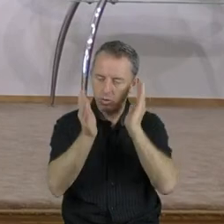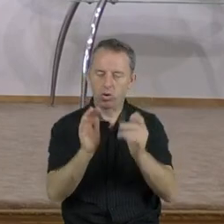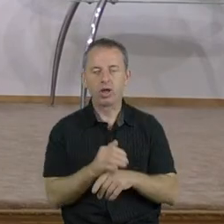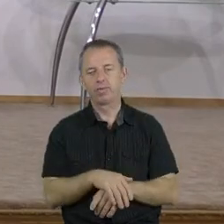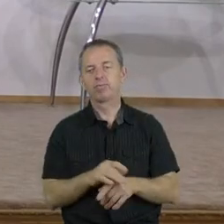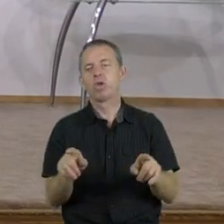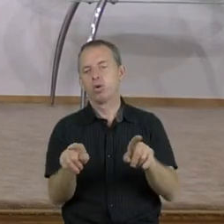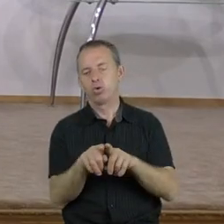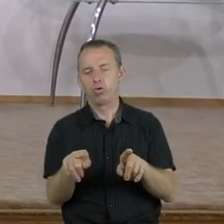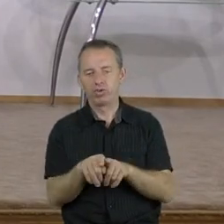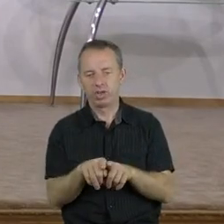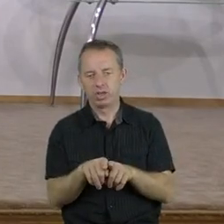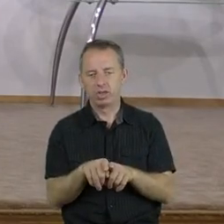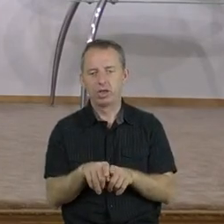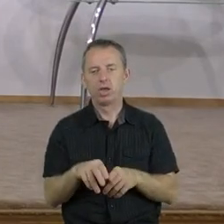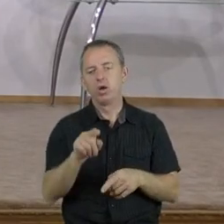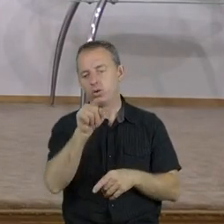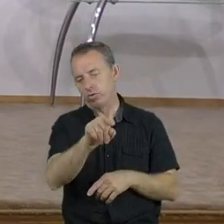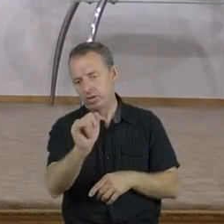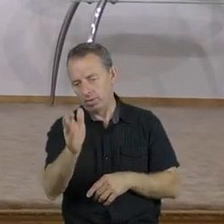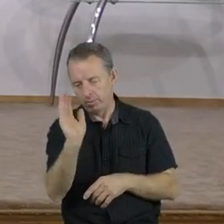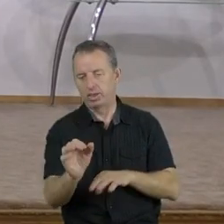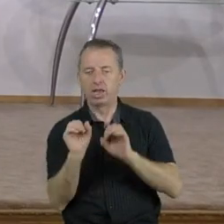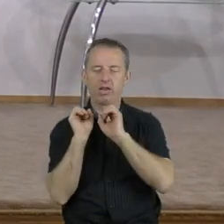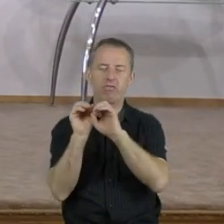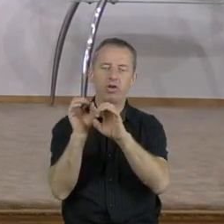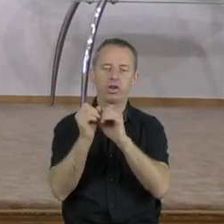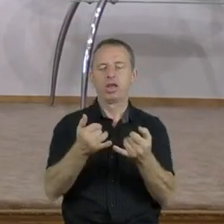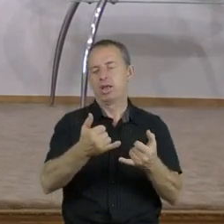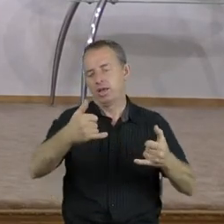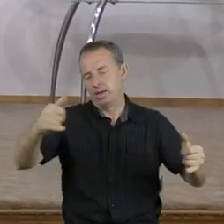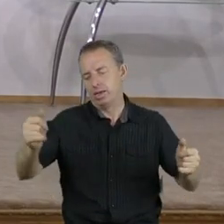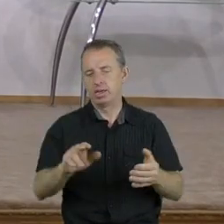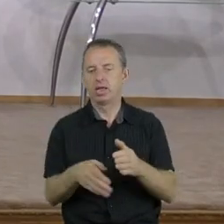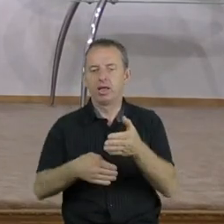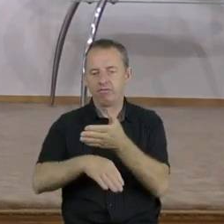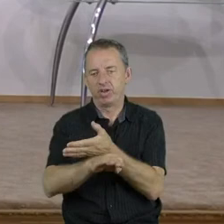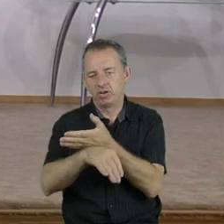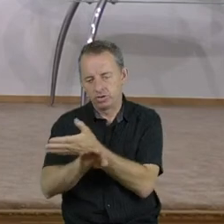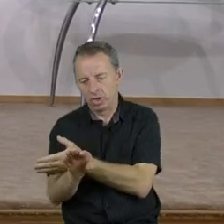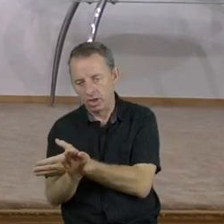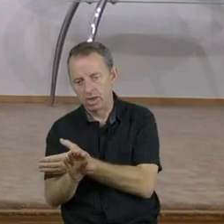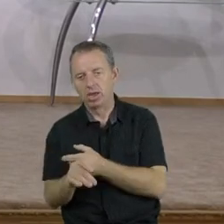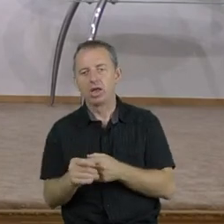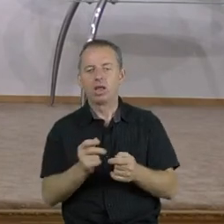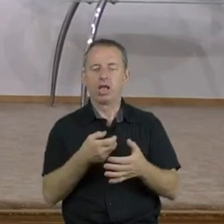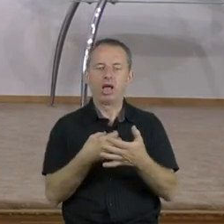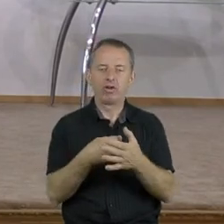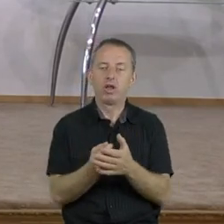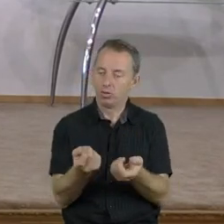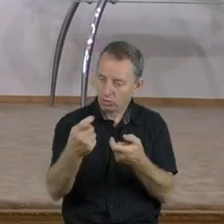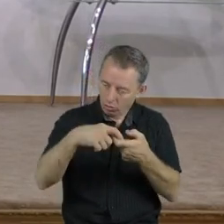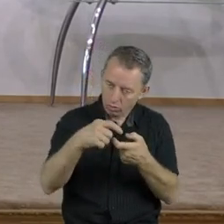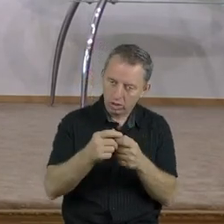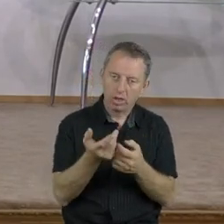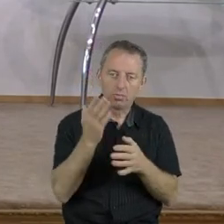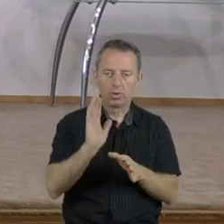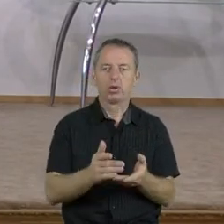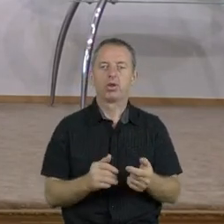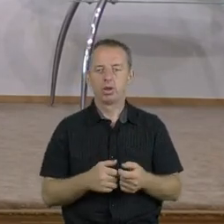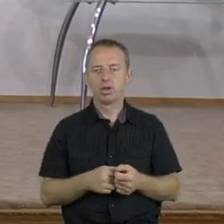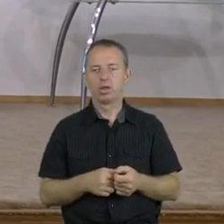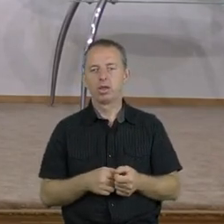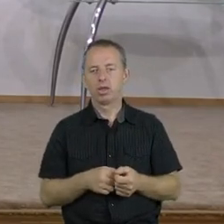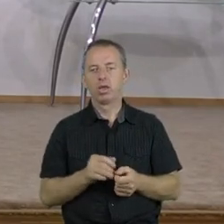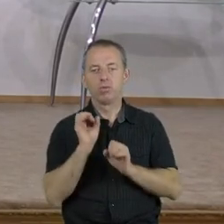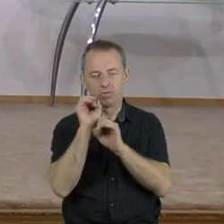i również, gdzie również tam będą informacje o kolejnych wyjściach. Jak również dołączajcie do nas, bo wyjścia to nie